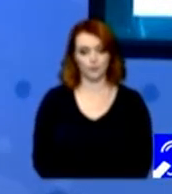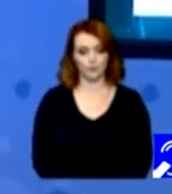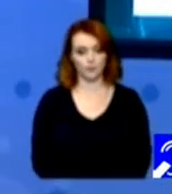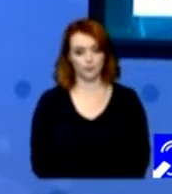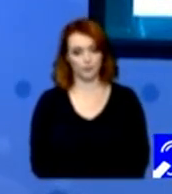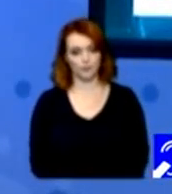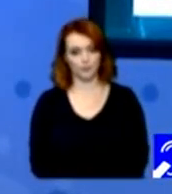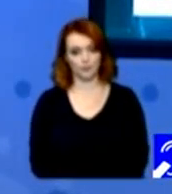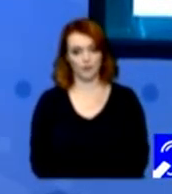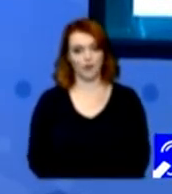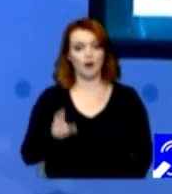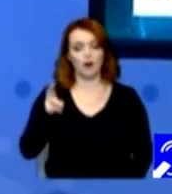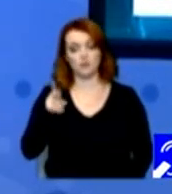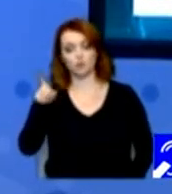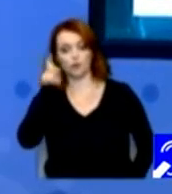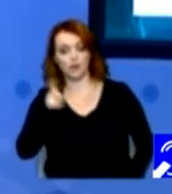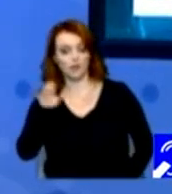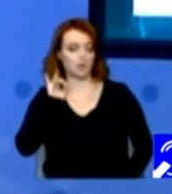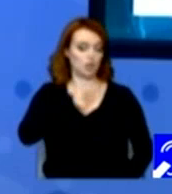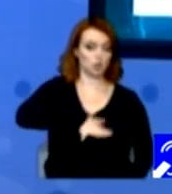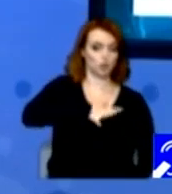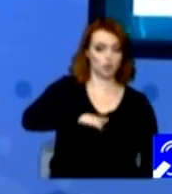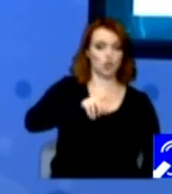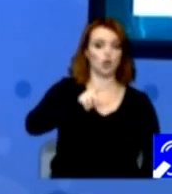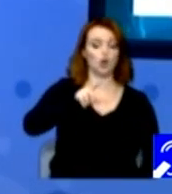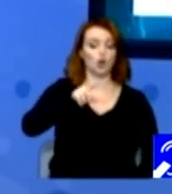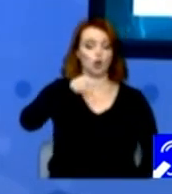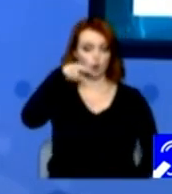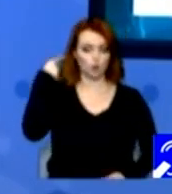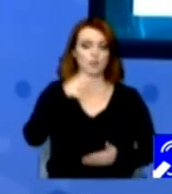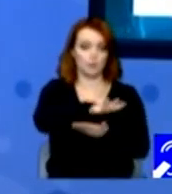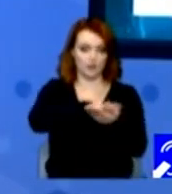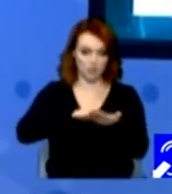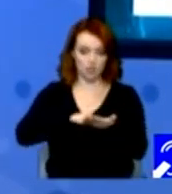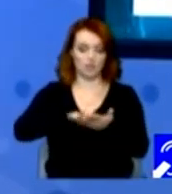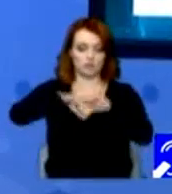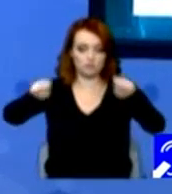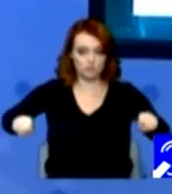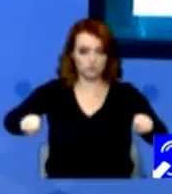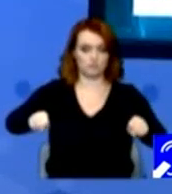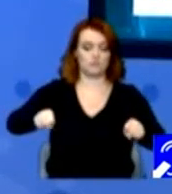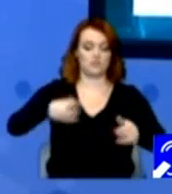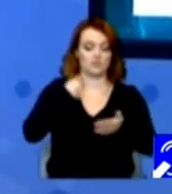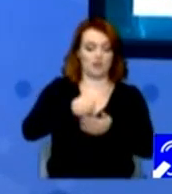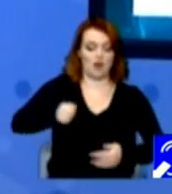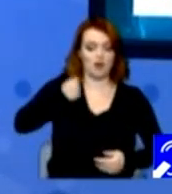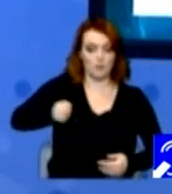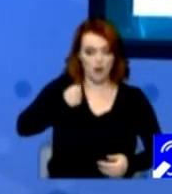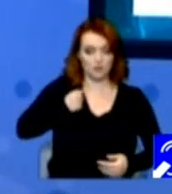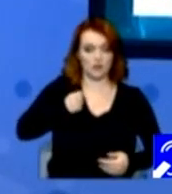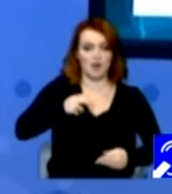ca și în Ucraina sau George Rusia menține tu pentru Liga Moldova fără acordul